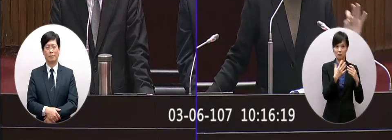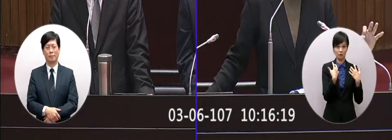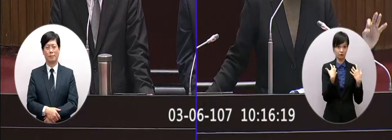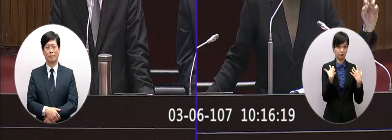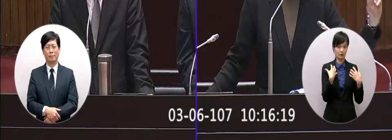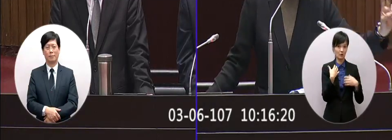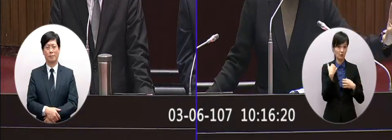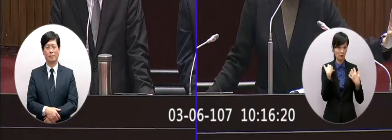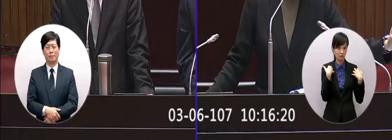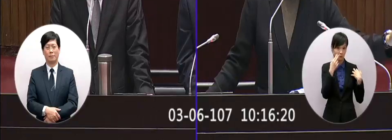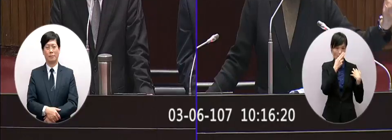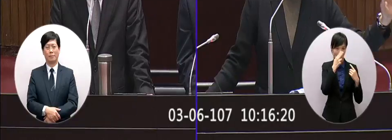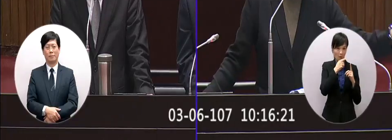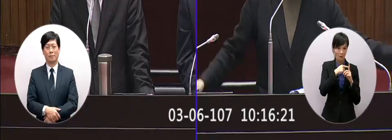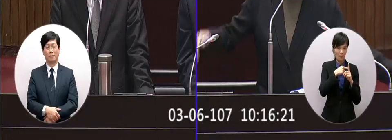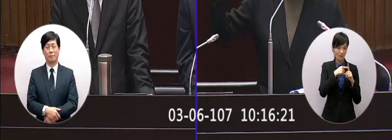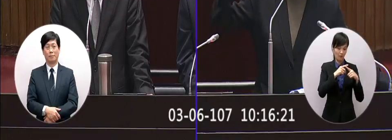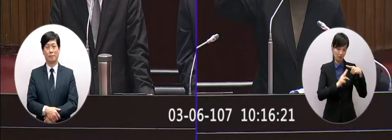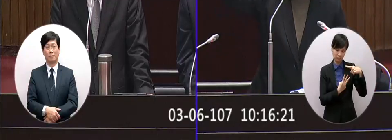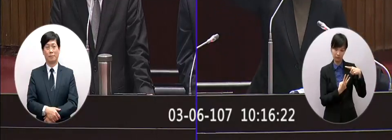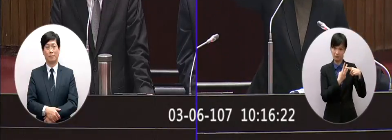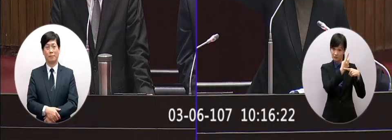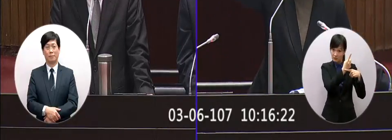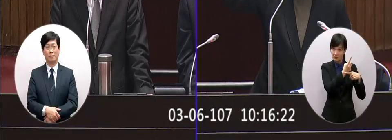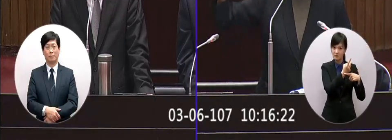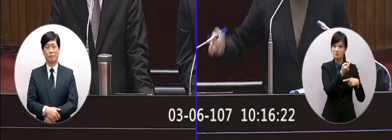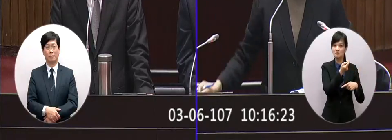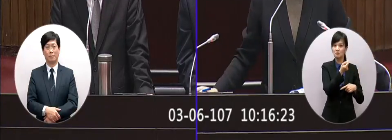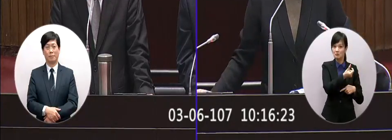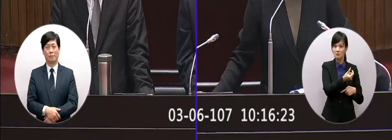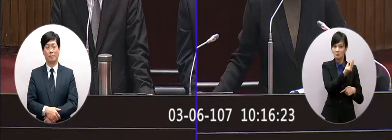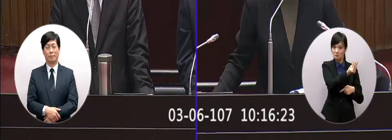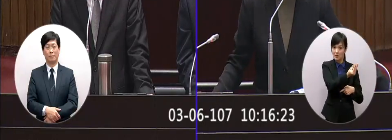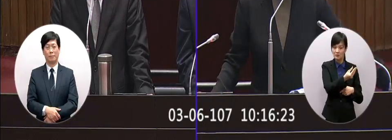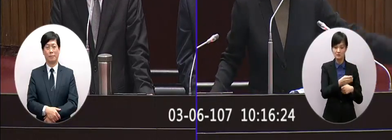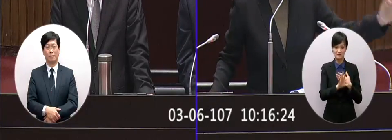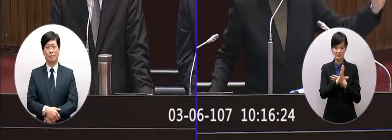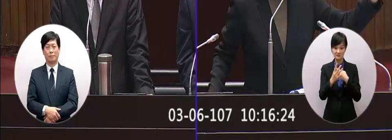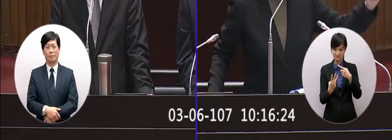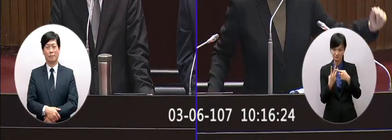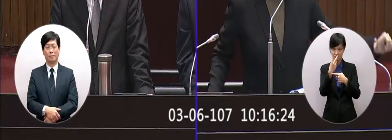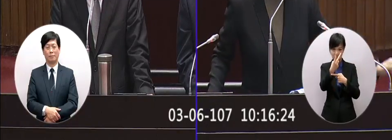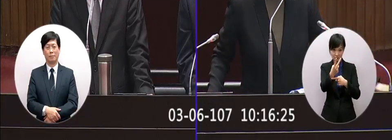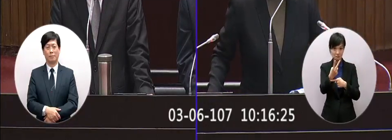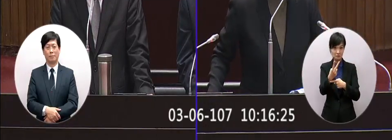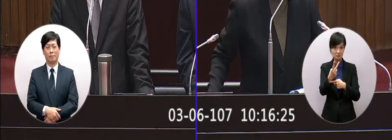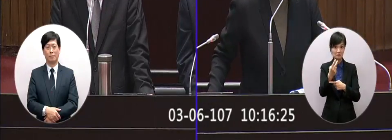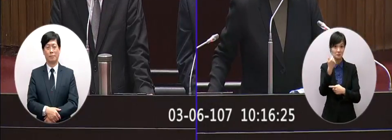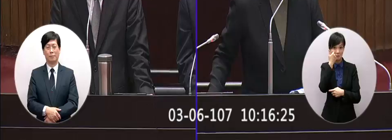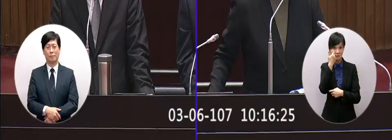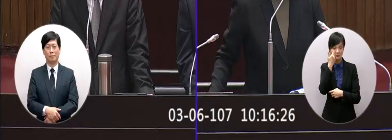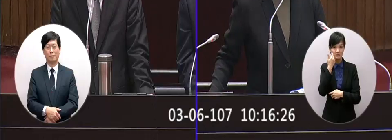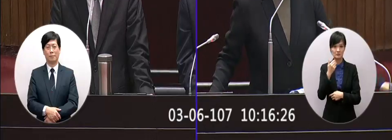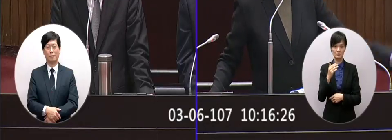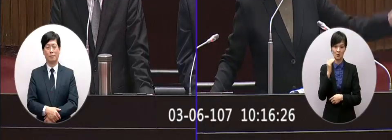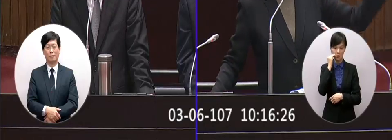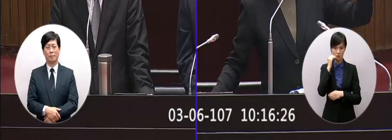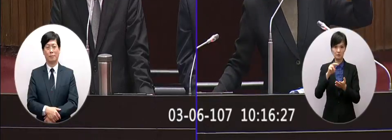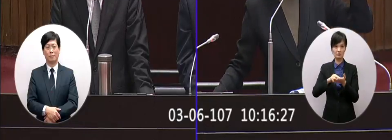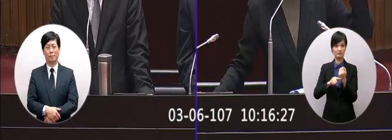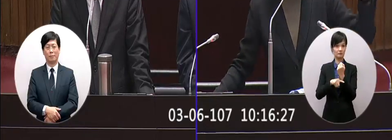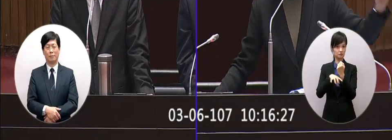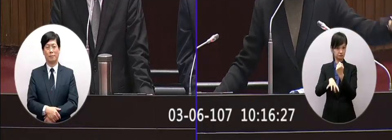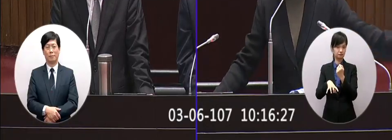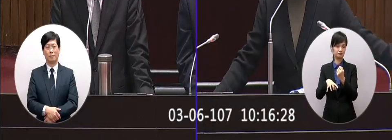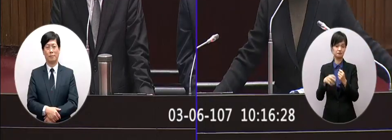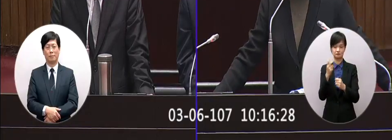险，2/3的风险，也就是主计长说的，如果大院通过的话，那么我们政